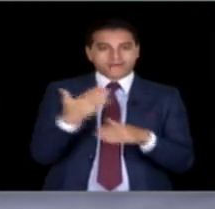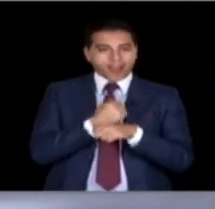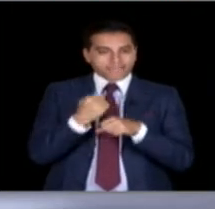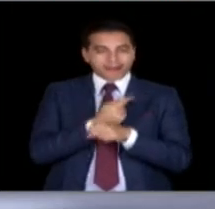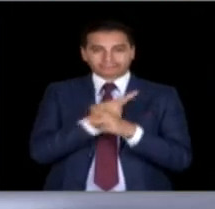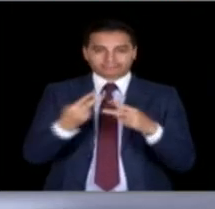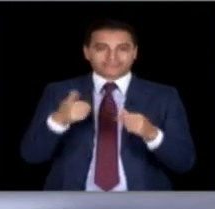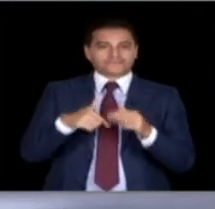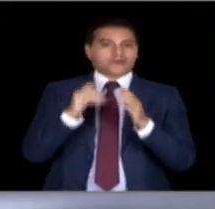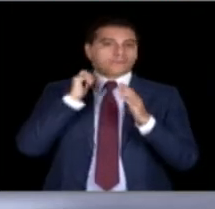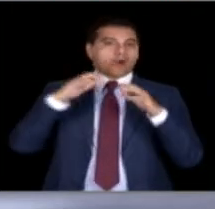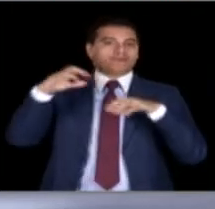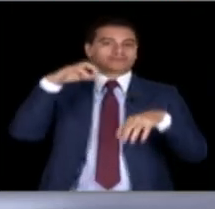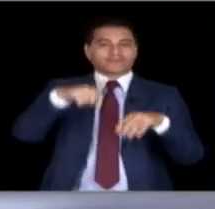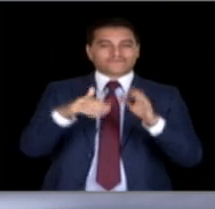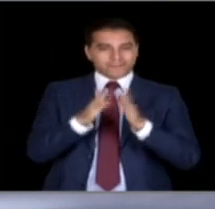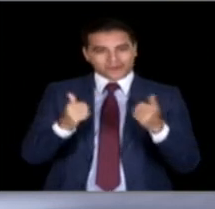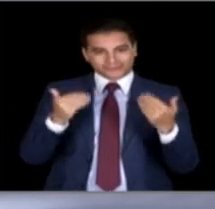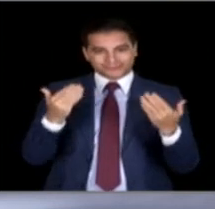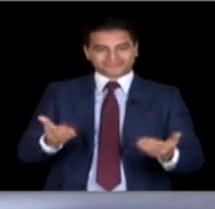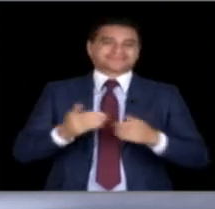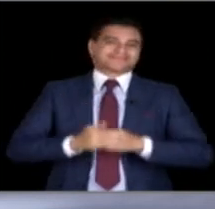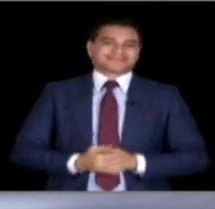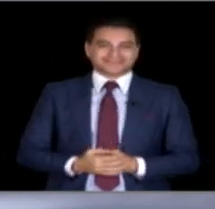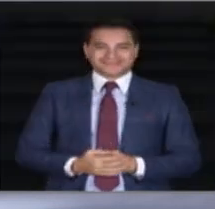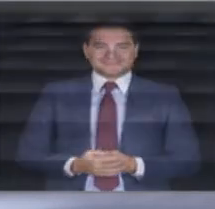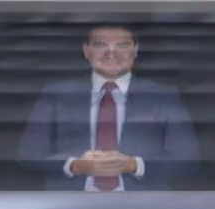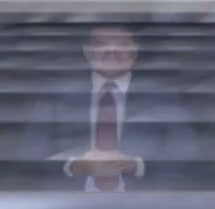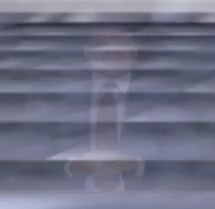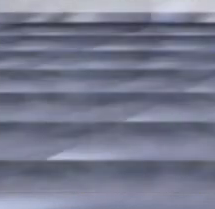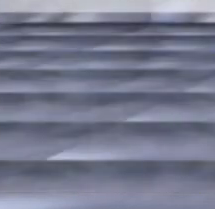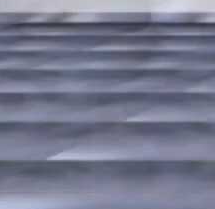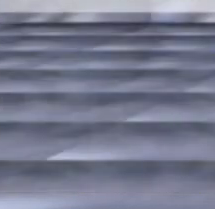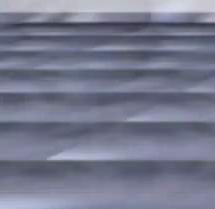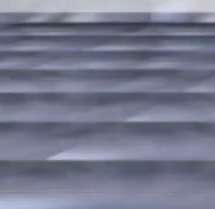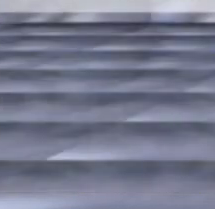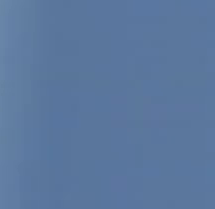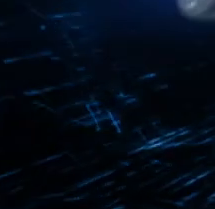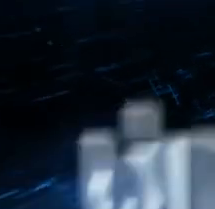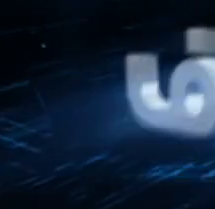ملف قادرون باختلاف اجتماعيا وعلميا وثقافيا ومهنيا في جميع محافظات مصر.